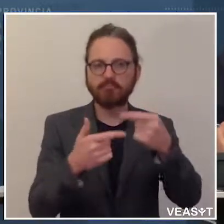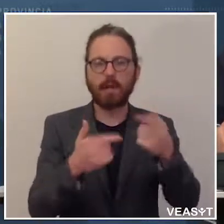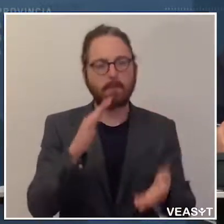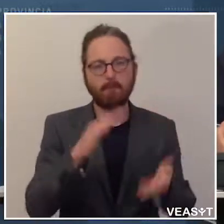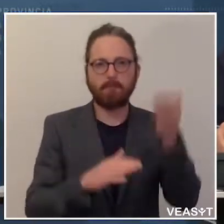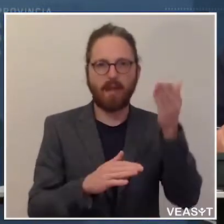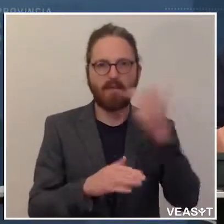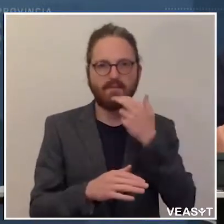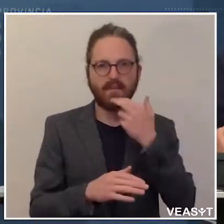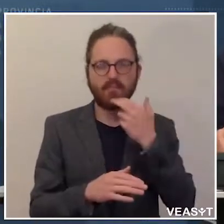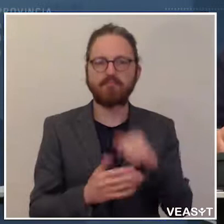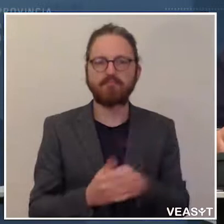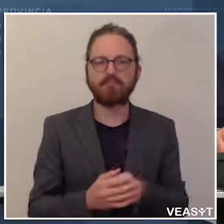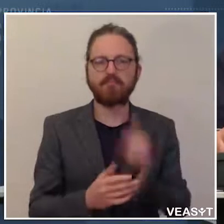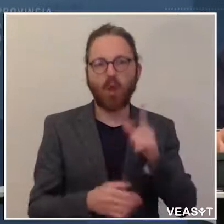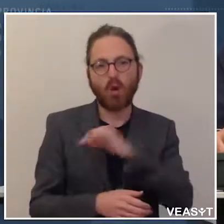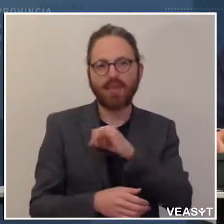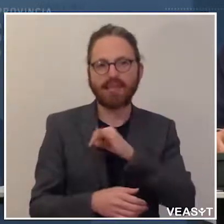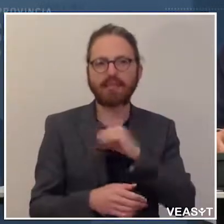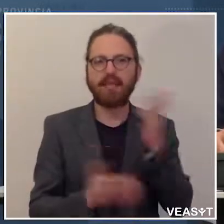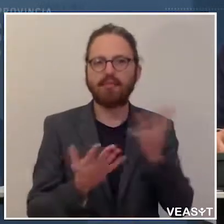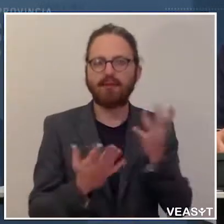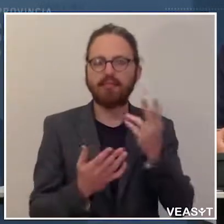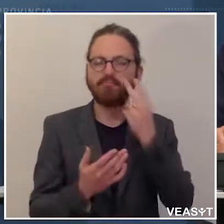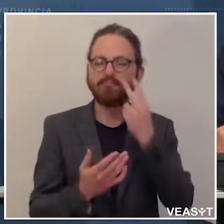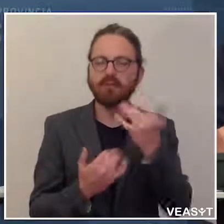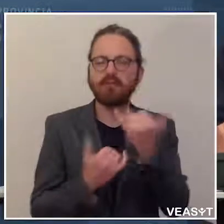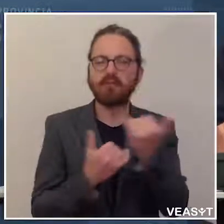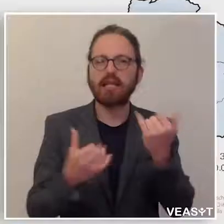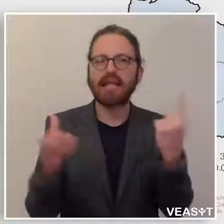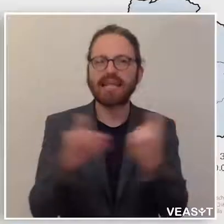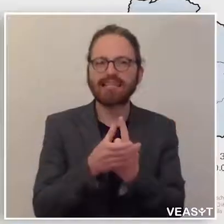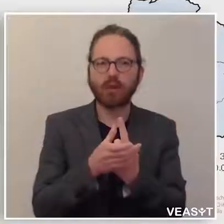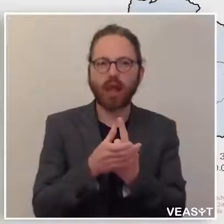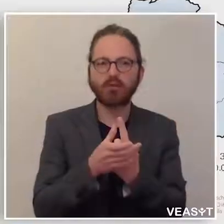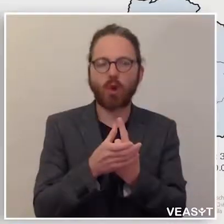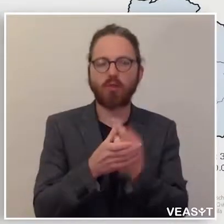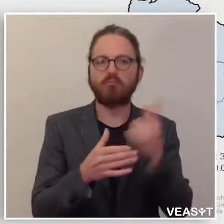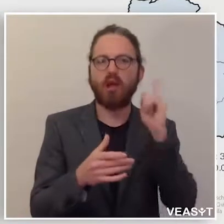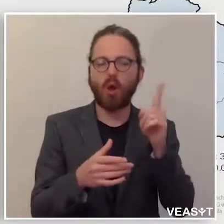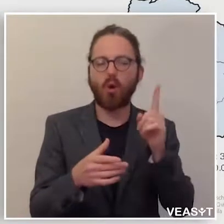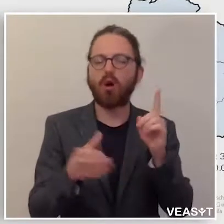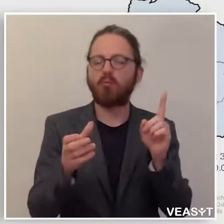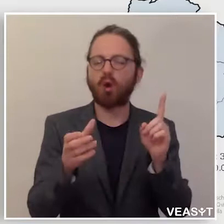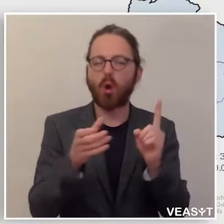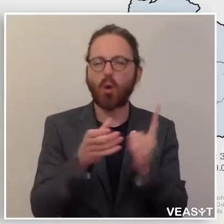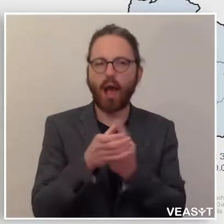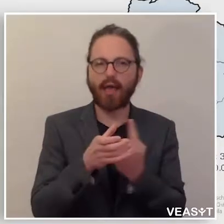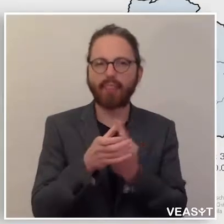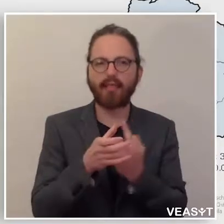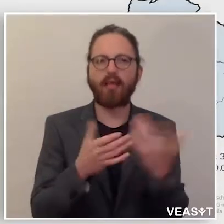norme interessanti semplica rosti isolazione quarantenne